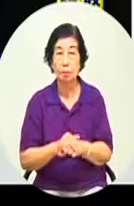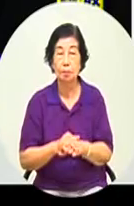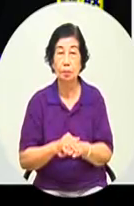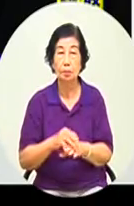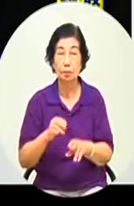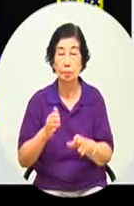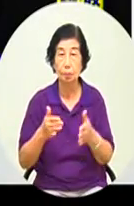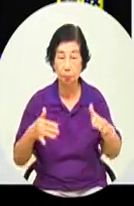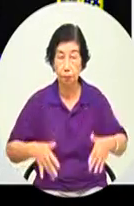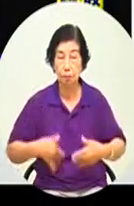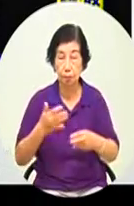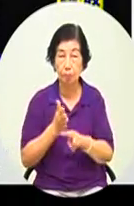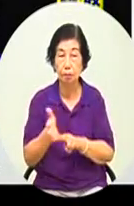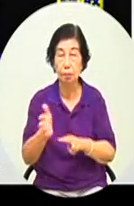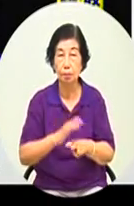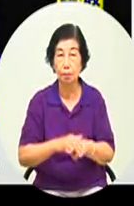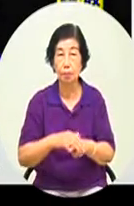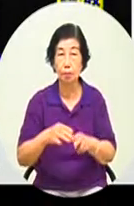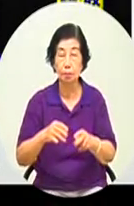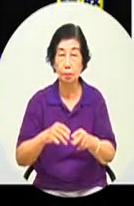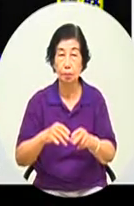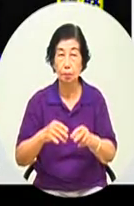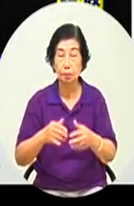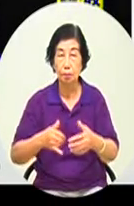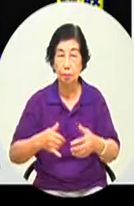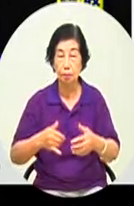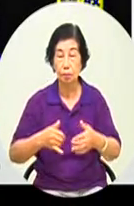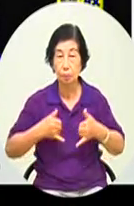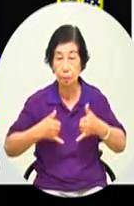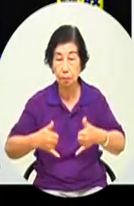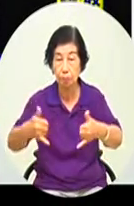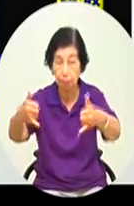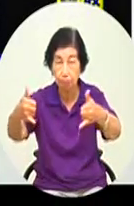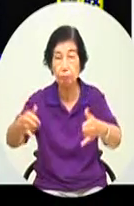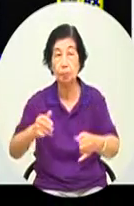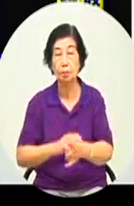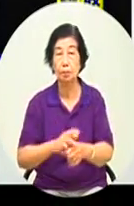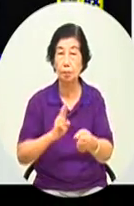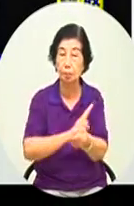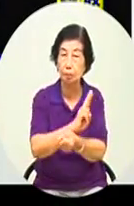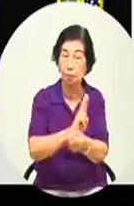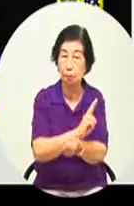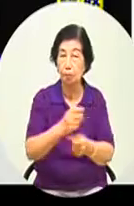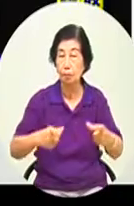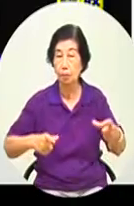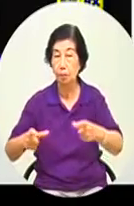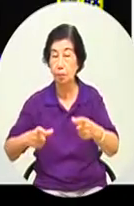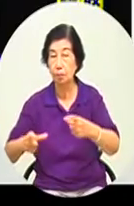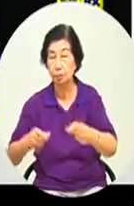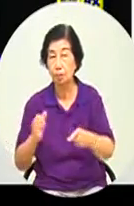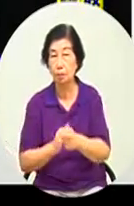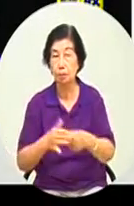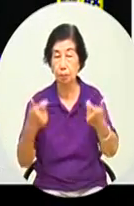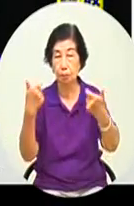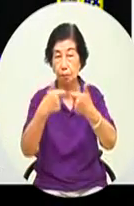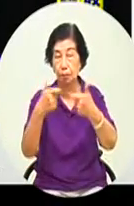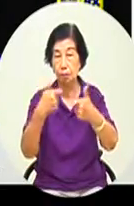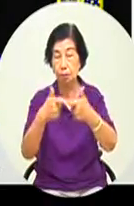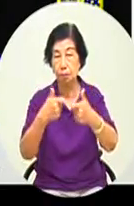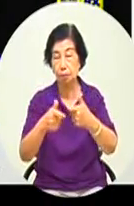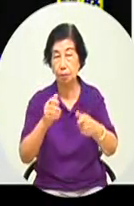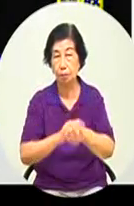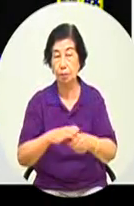到啊林园地区，这真正啊是不符合。我们现有的情况也不符合实际